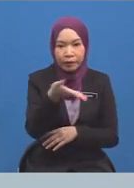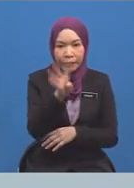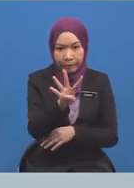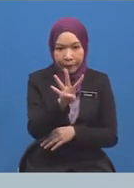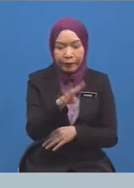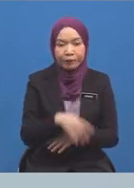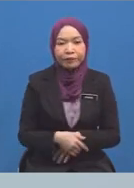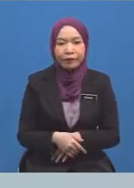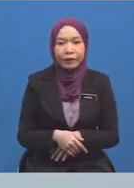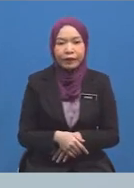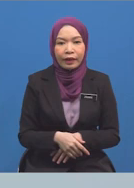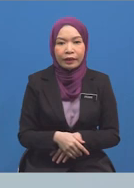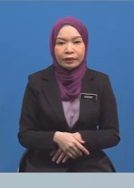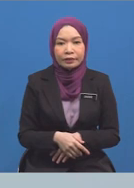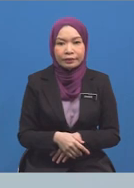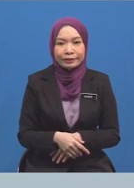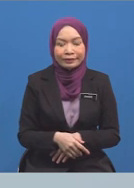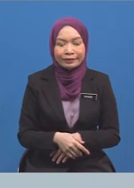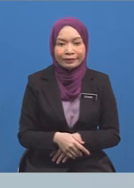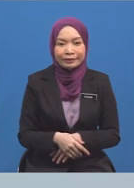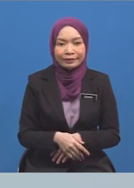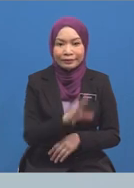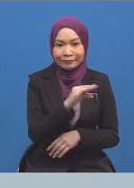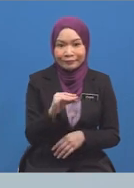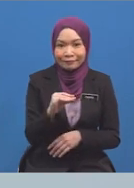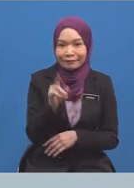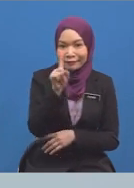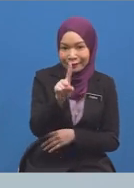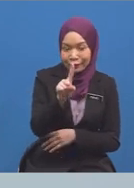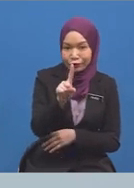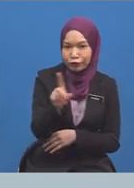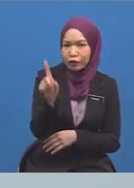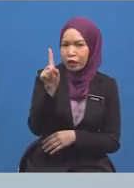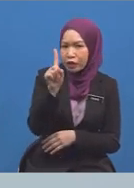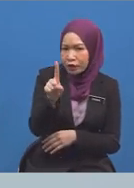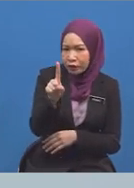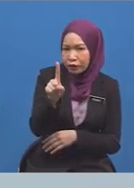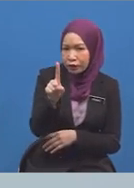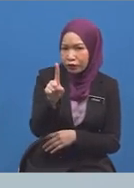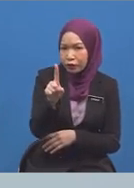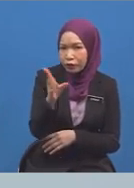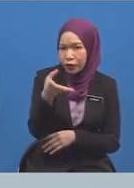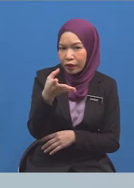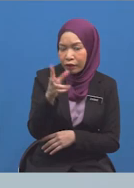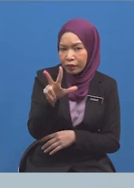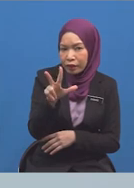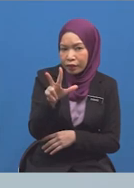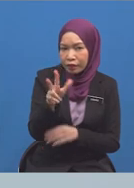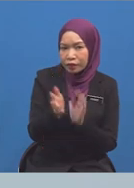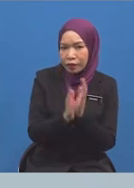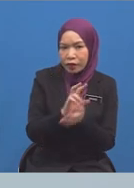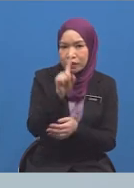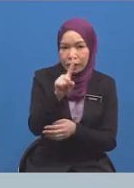544 lagi satu pecahan satu darat Satu tambah 3